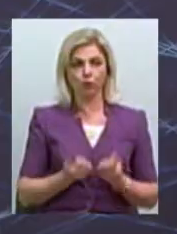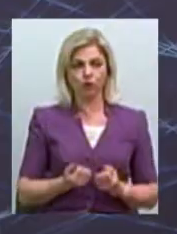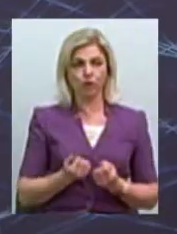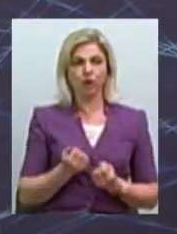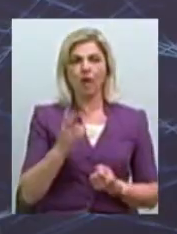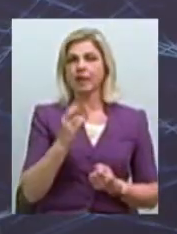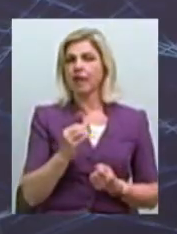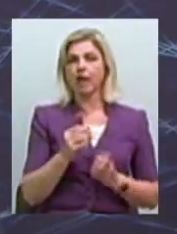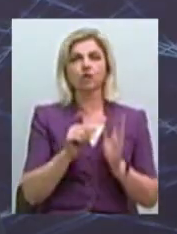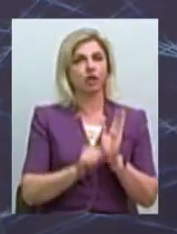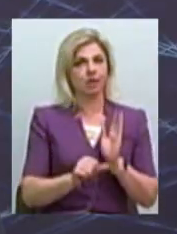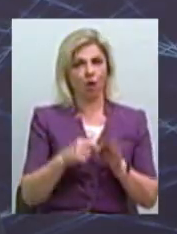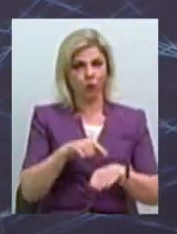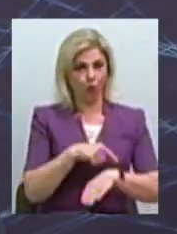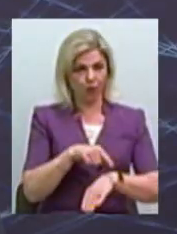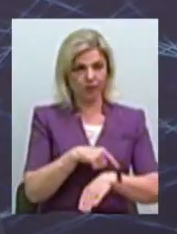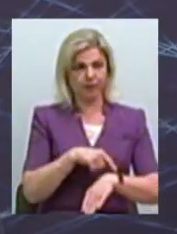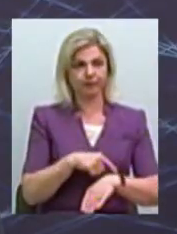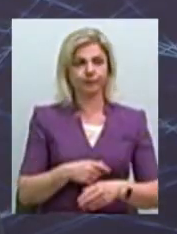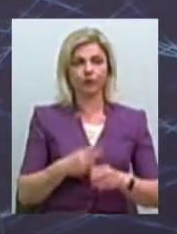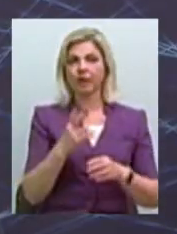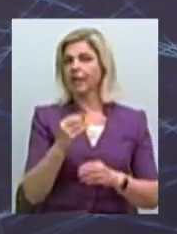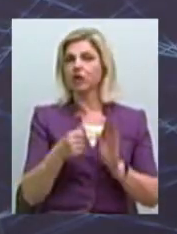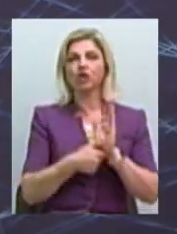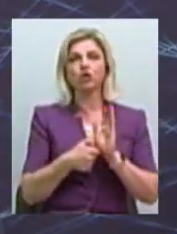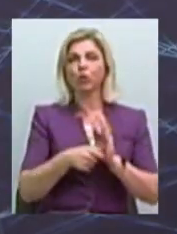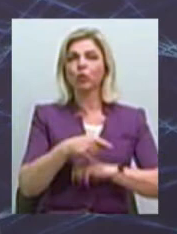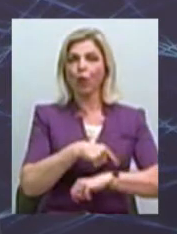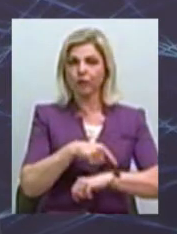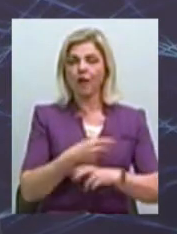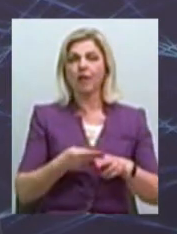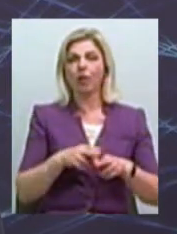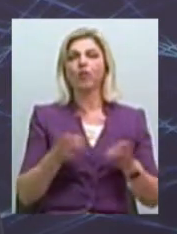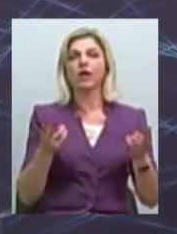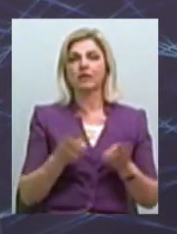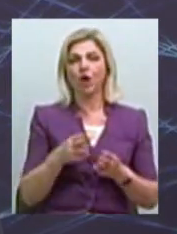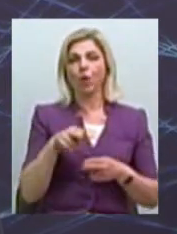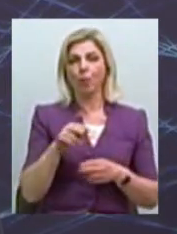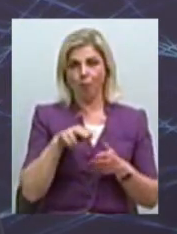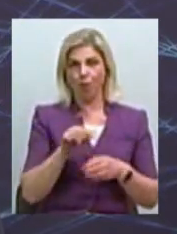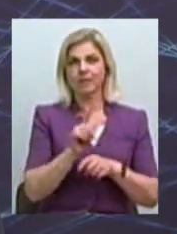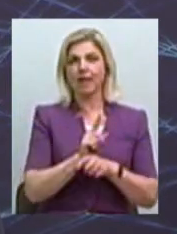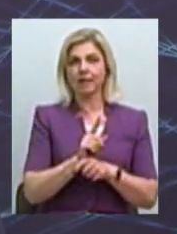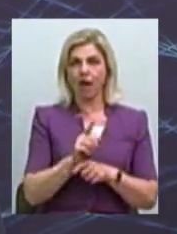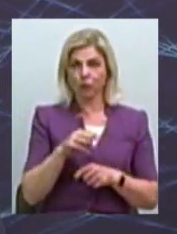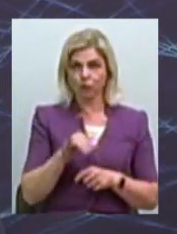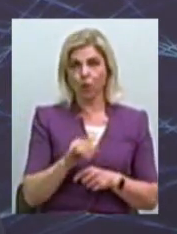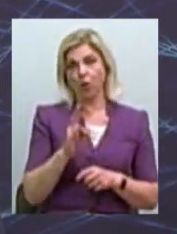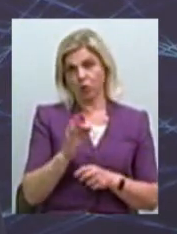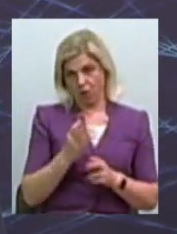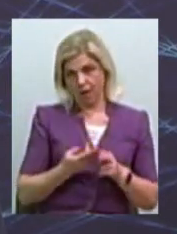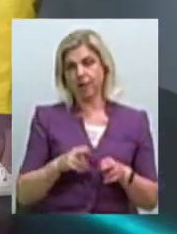не 60 годин, да, які 600. Потрібно, 600 годин, які потрібно відповідно до стандартів. Але це той початок,